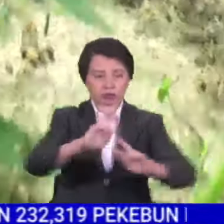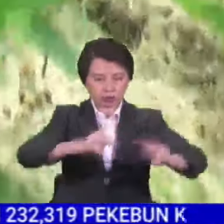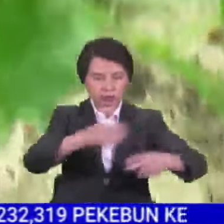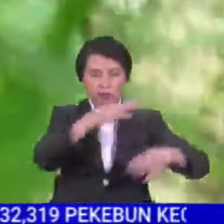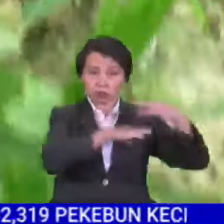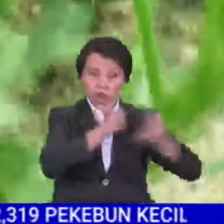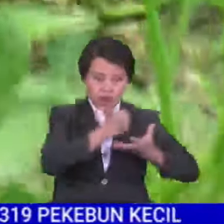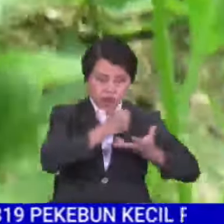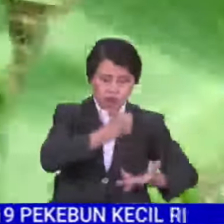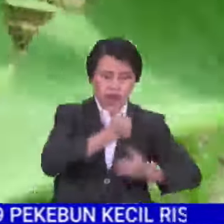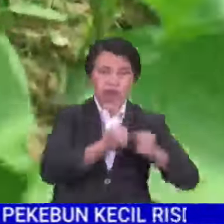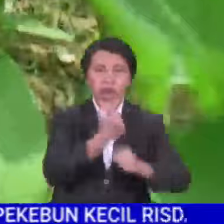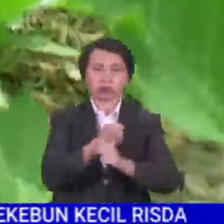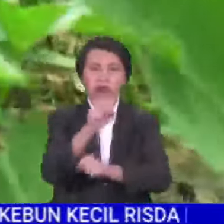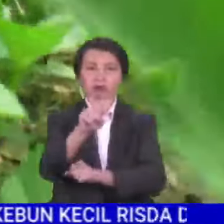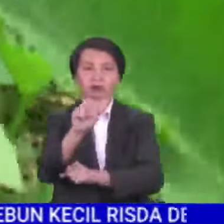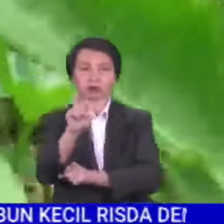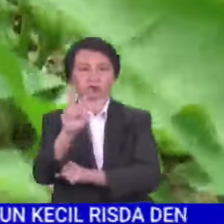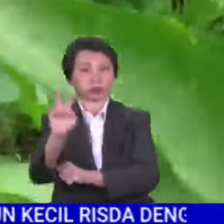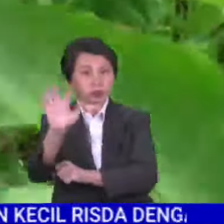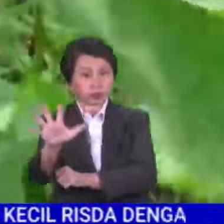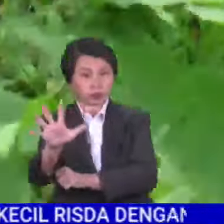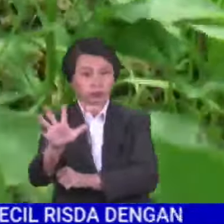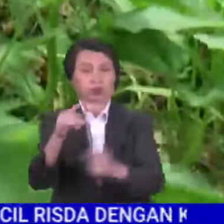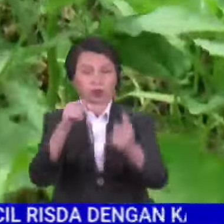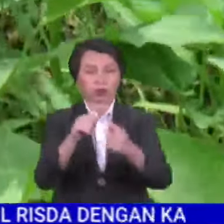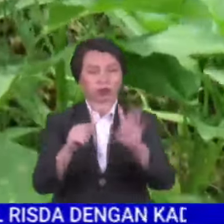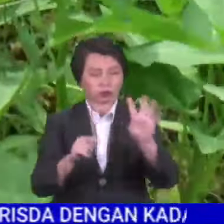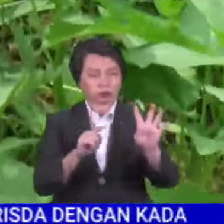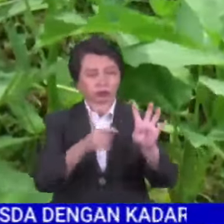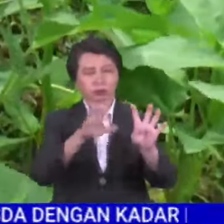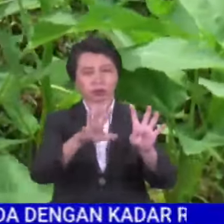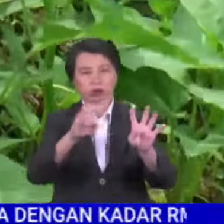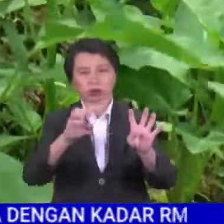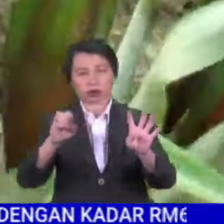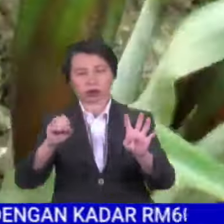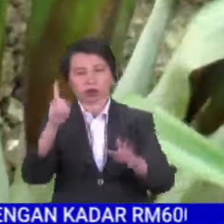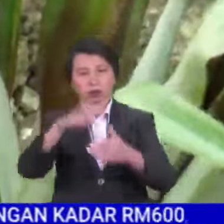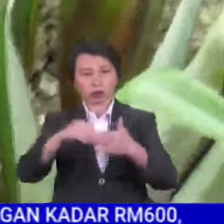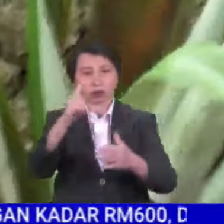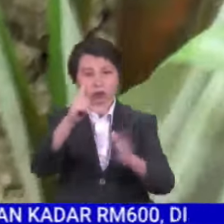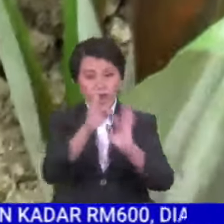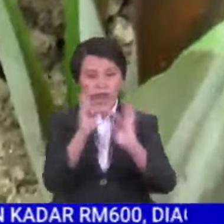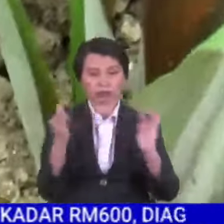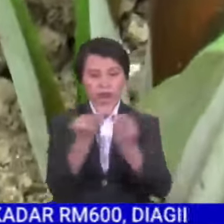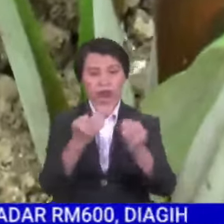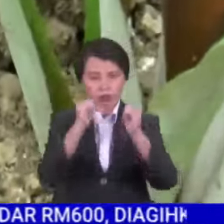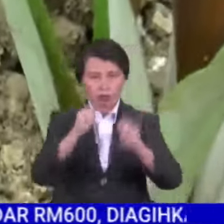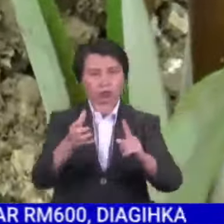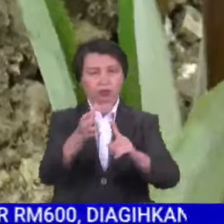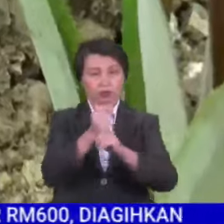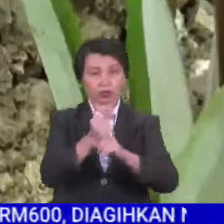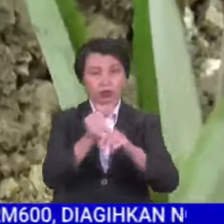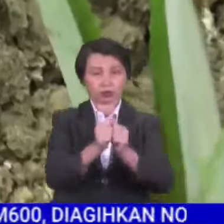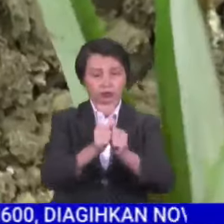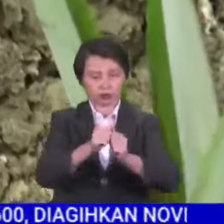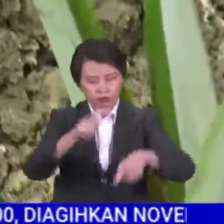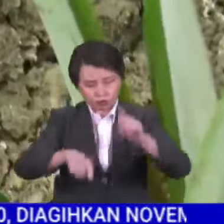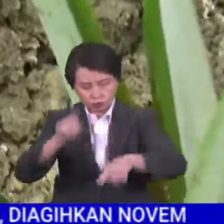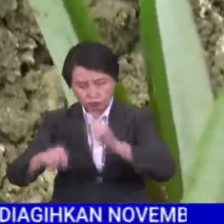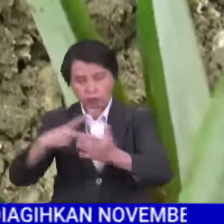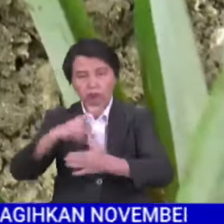pendapatan pekebun kecil pada tahun 2025 kepada RM4,500 sebulan sekeluarga boleh dicapai dengan pelbagai